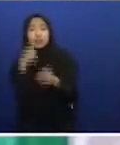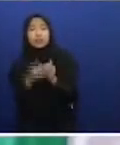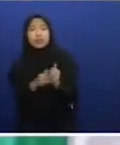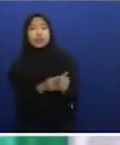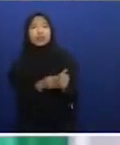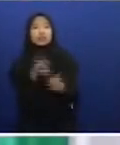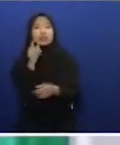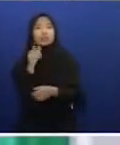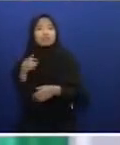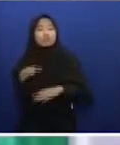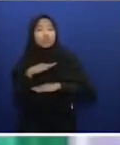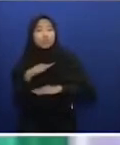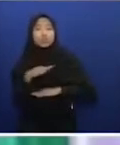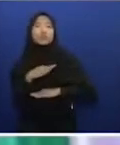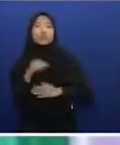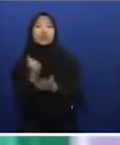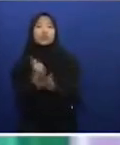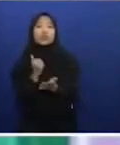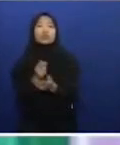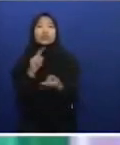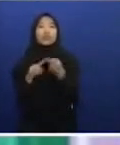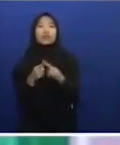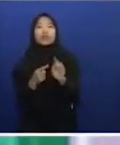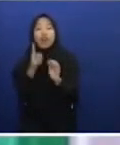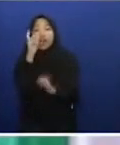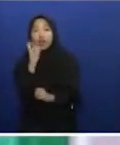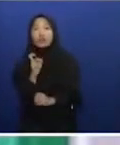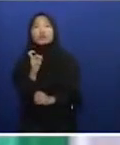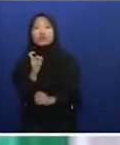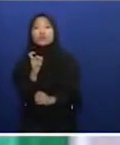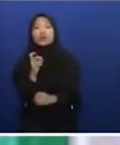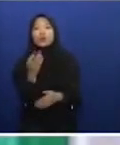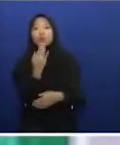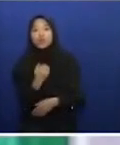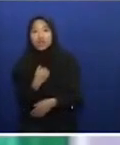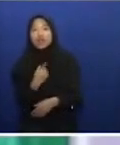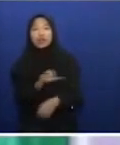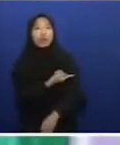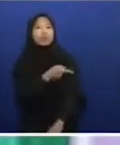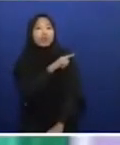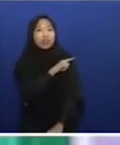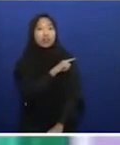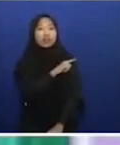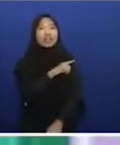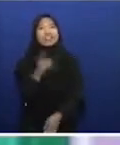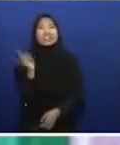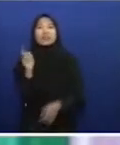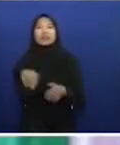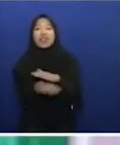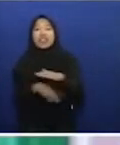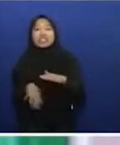itu adalah ilmu yang dimiliki oleh seorang mahasiswa atas dasar sebuah